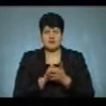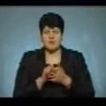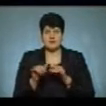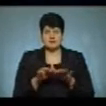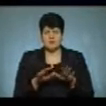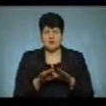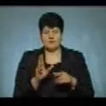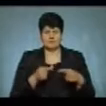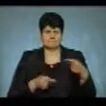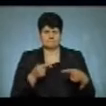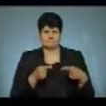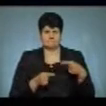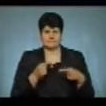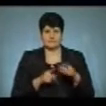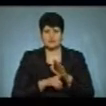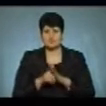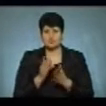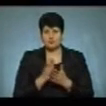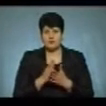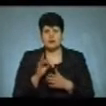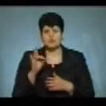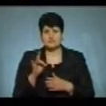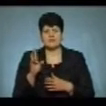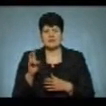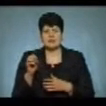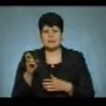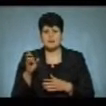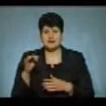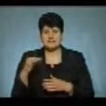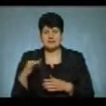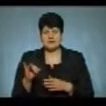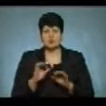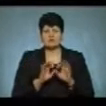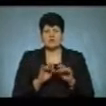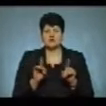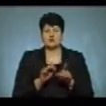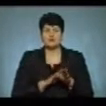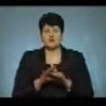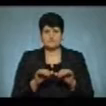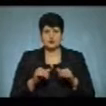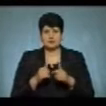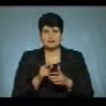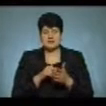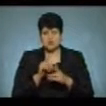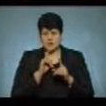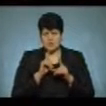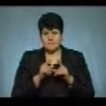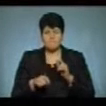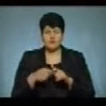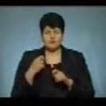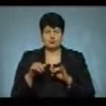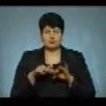цього – дебати. Спершу слово має позивач Ростислав Небельський. Розповідає, що виконавчий комітет міськради порушив процедуру під